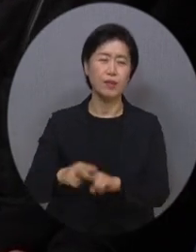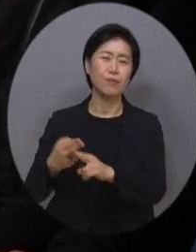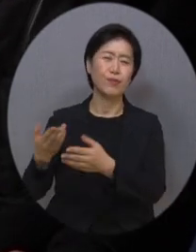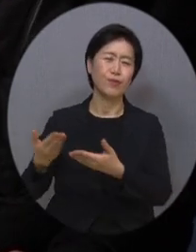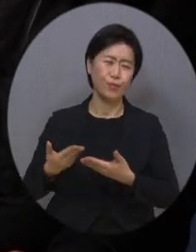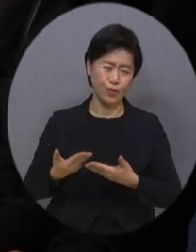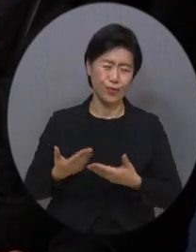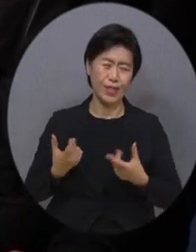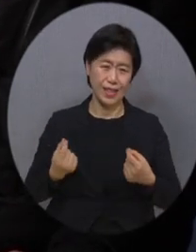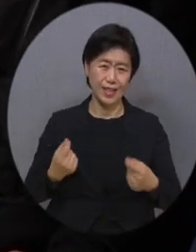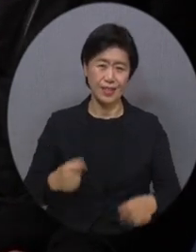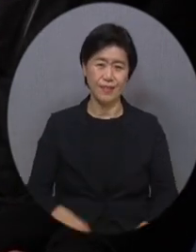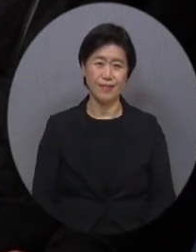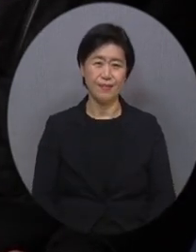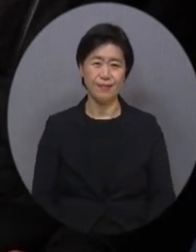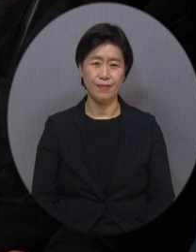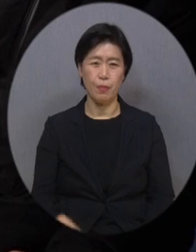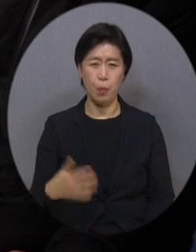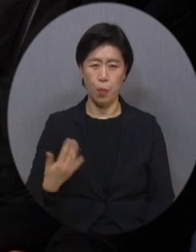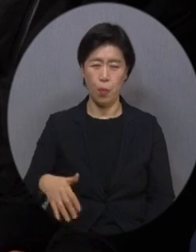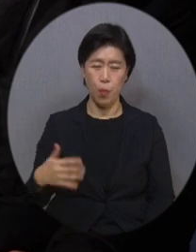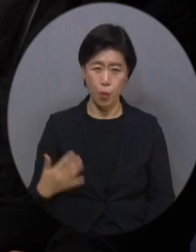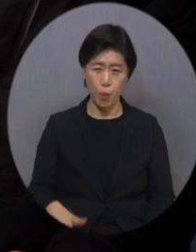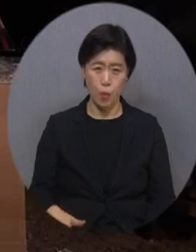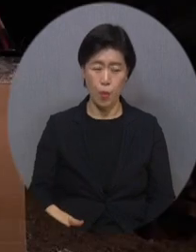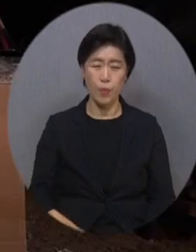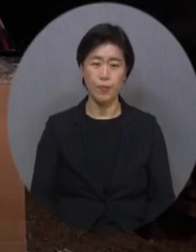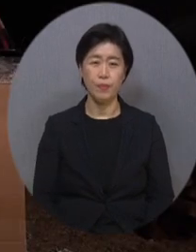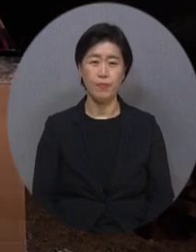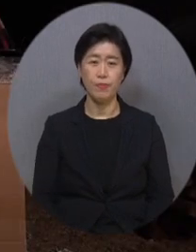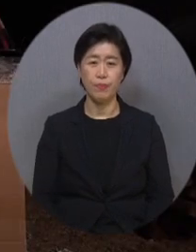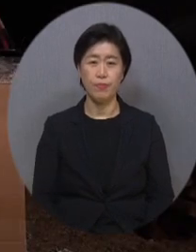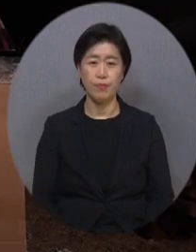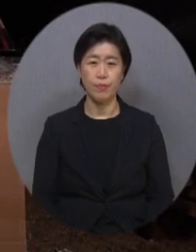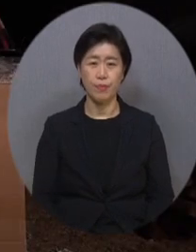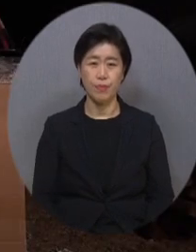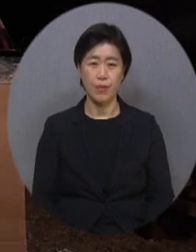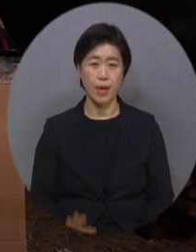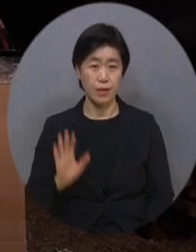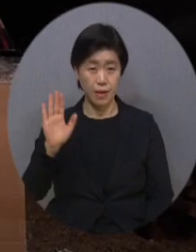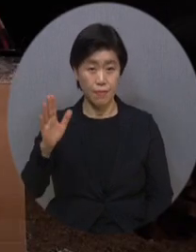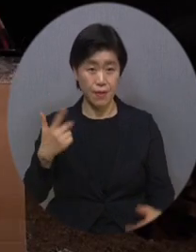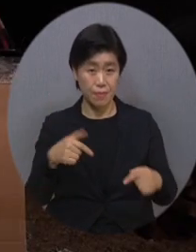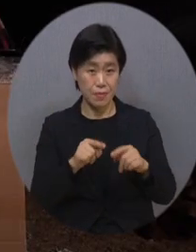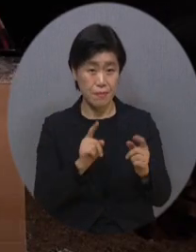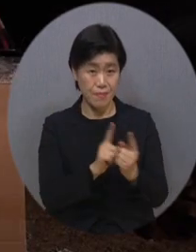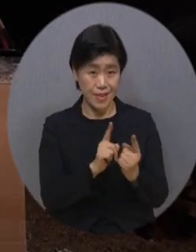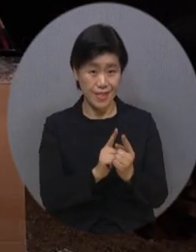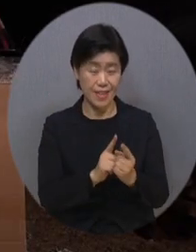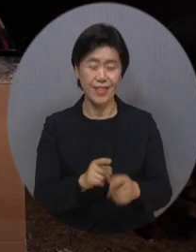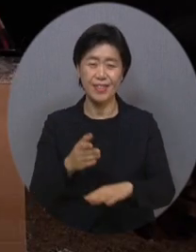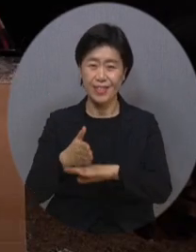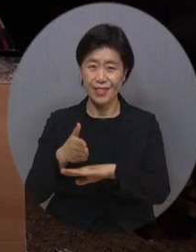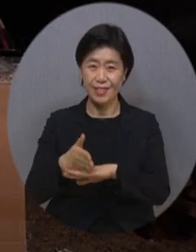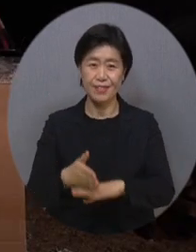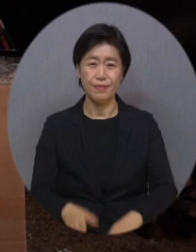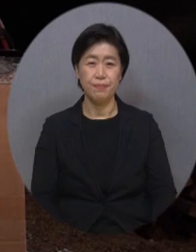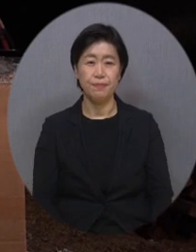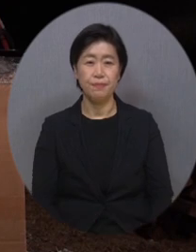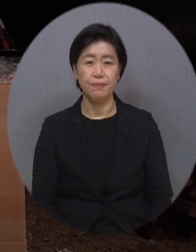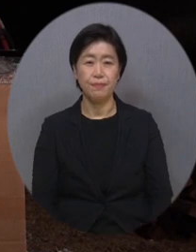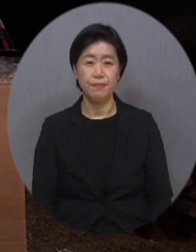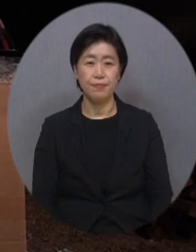거야. 아, 큰 뜻이 계셔. 저기 한번 발도로 뭉쳐서 갈게요. 네, 감사합니다. 네. 우리